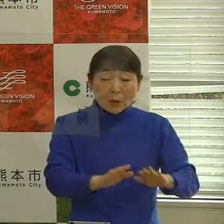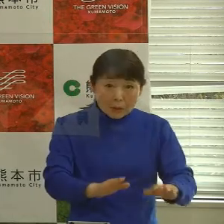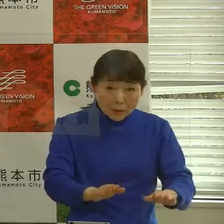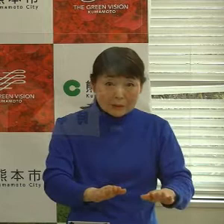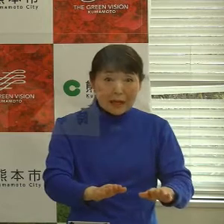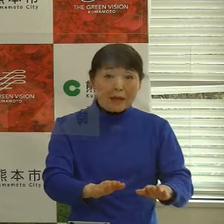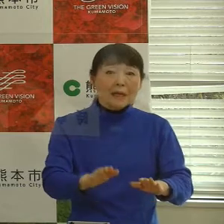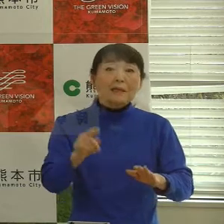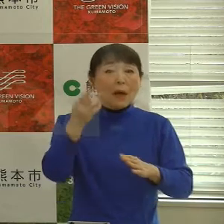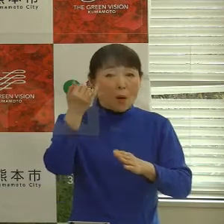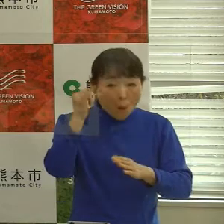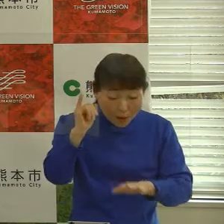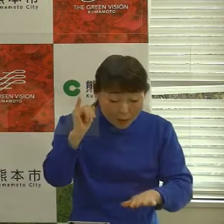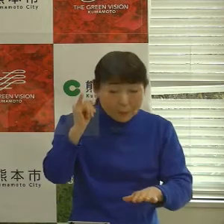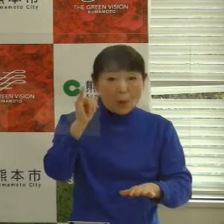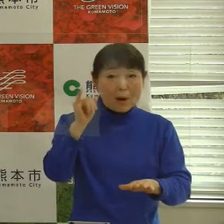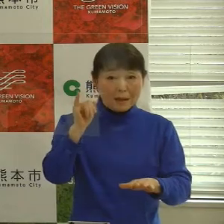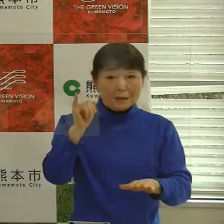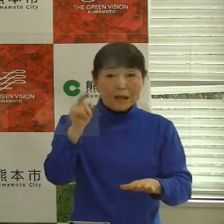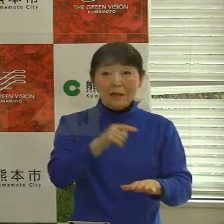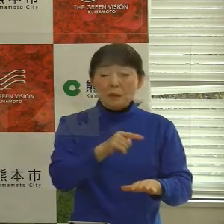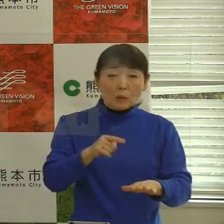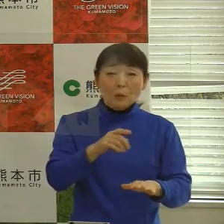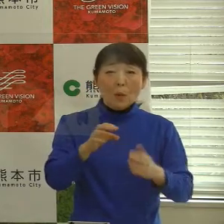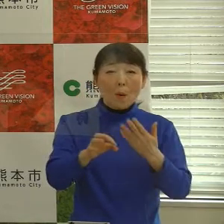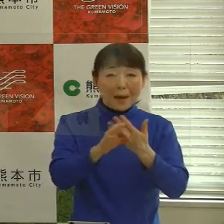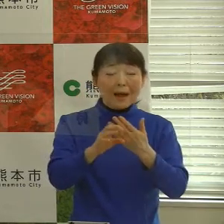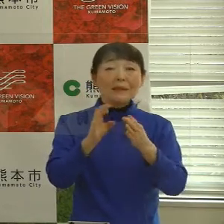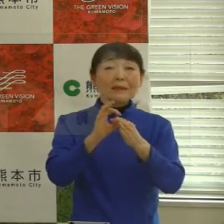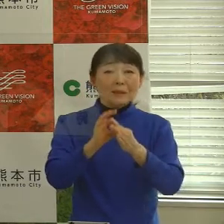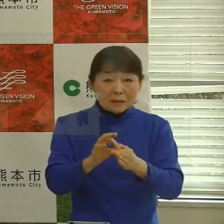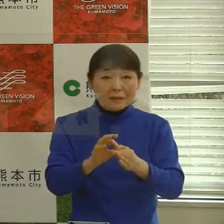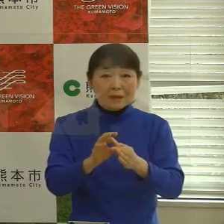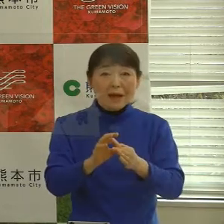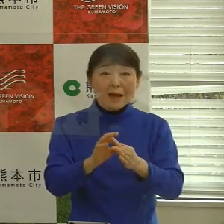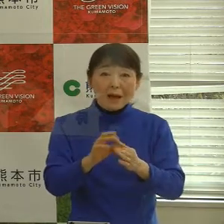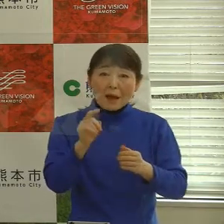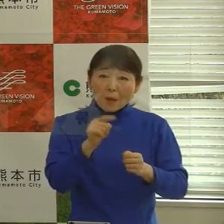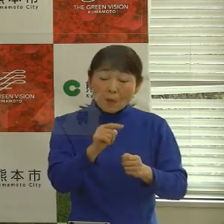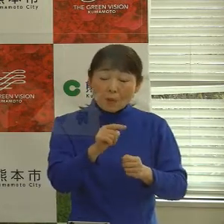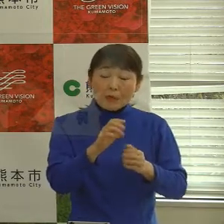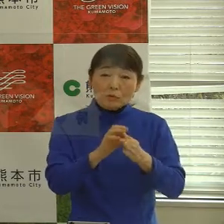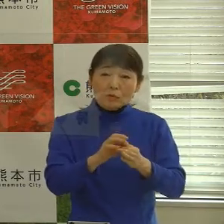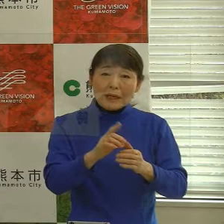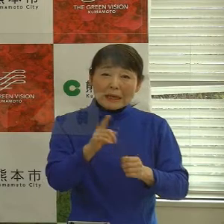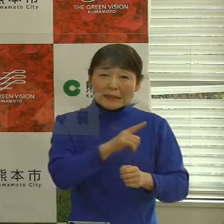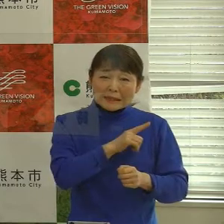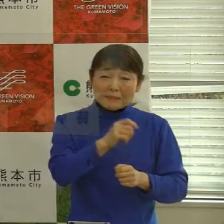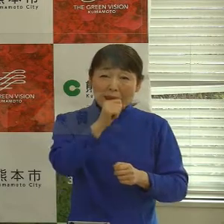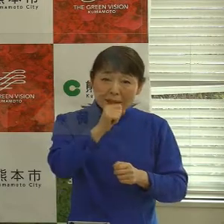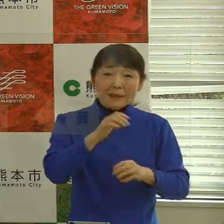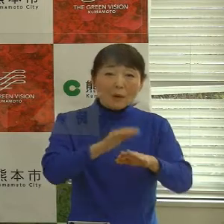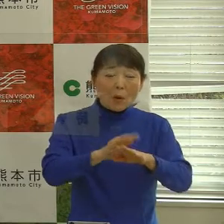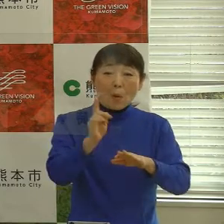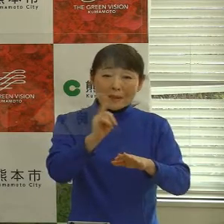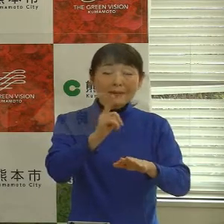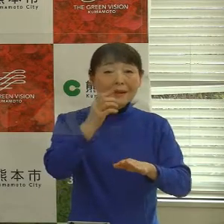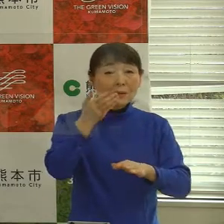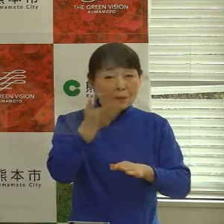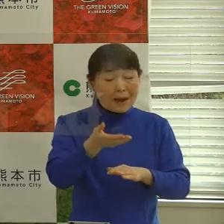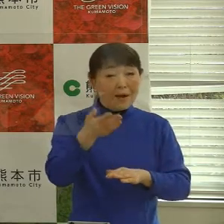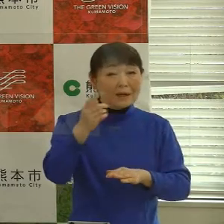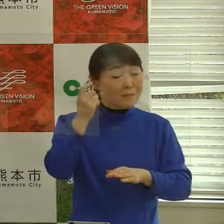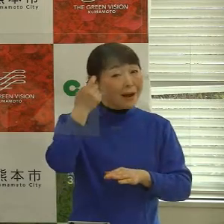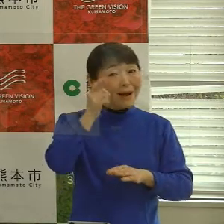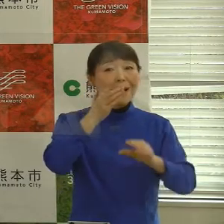は、お母さん、この事例についてとにかく今どういう形をすれば一番望ましいのかということを今検討